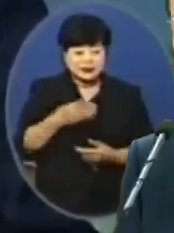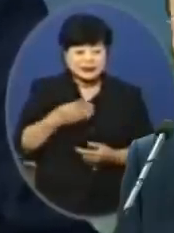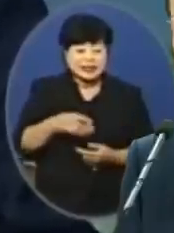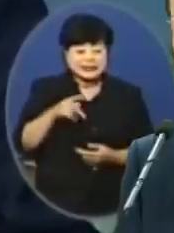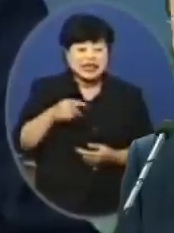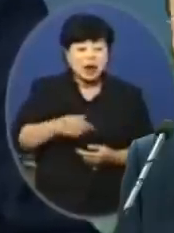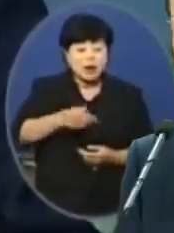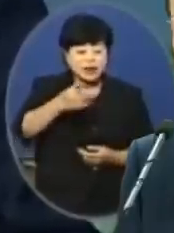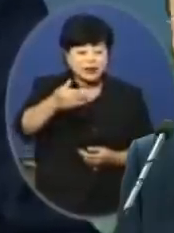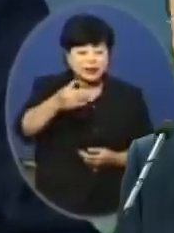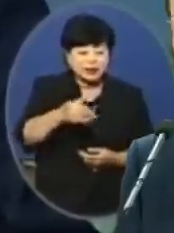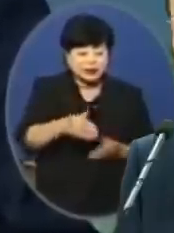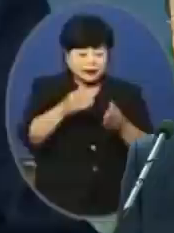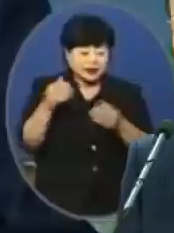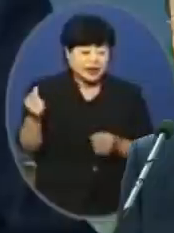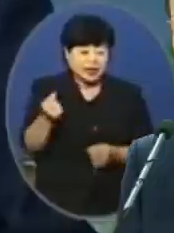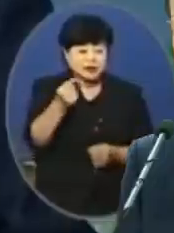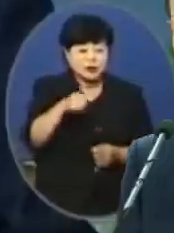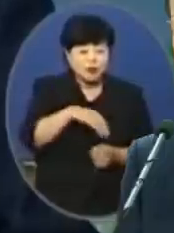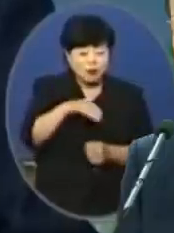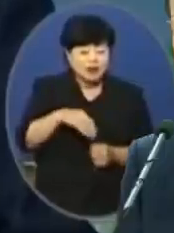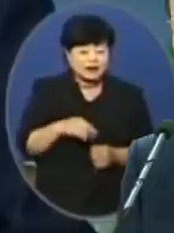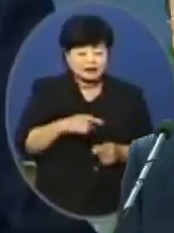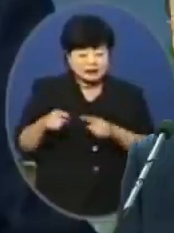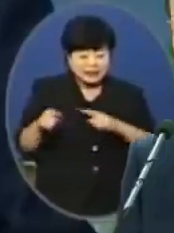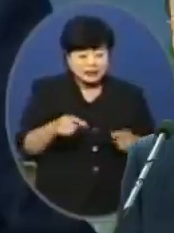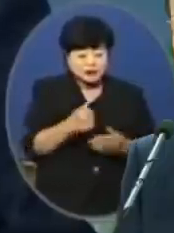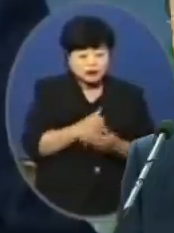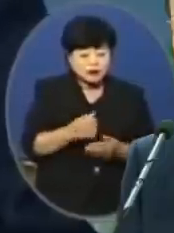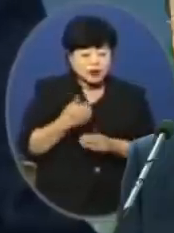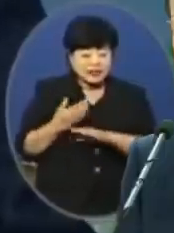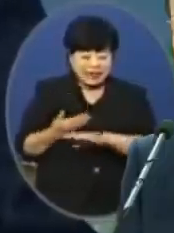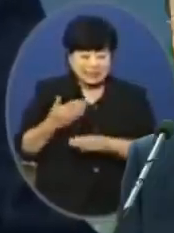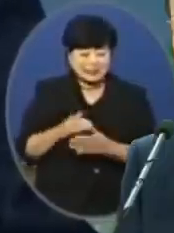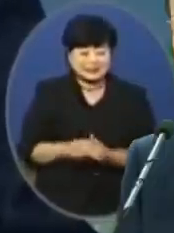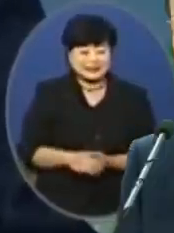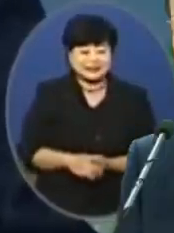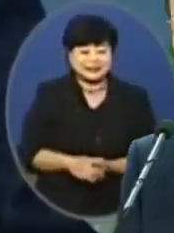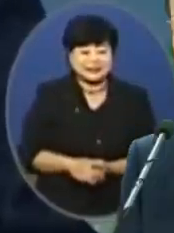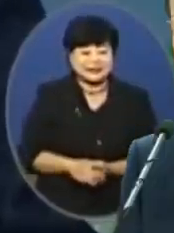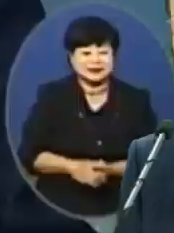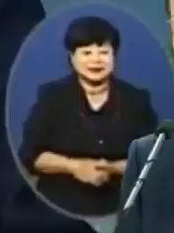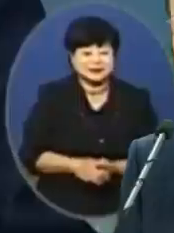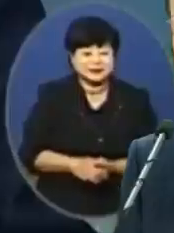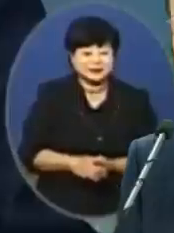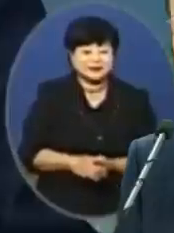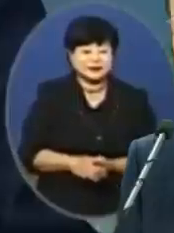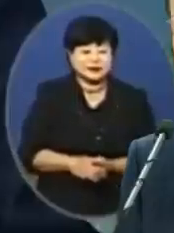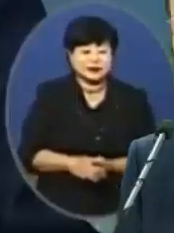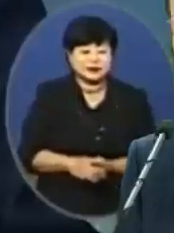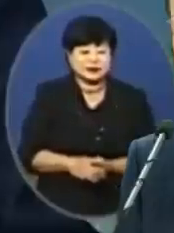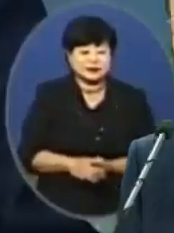4차원을 가지고서 환경을 다스리면 운명이 달라지는 것입니다.